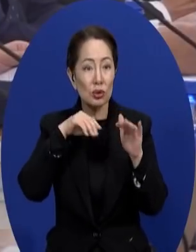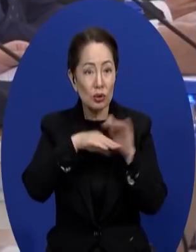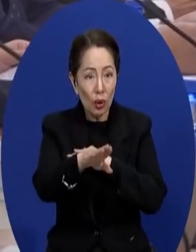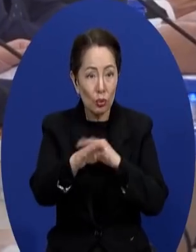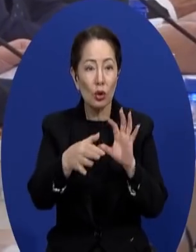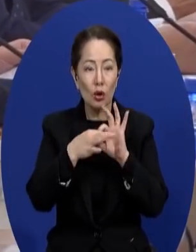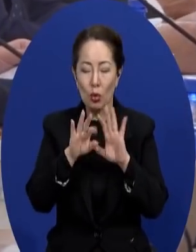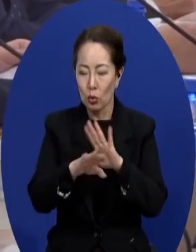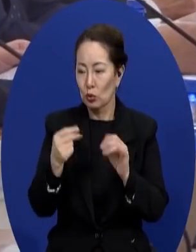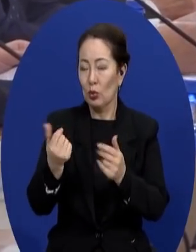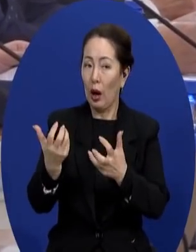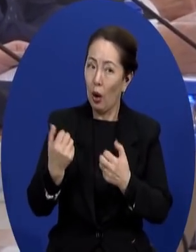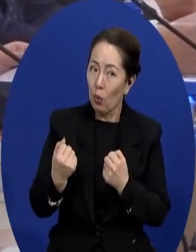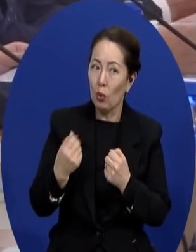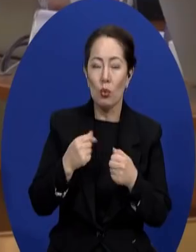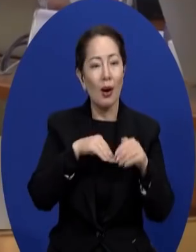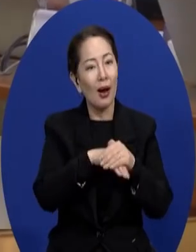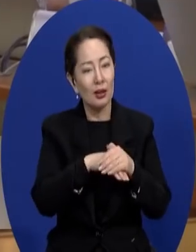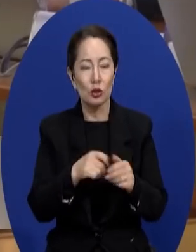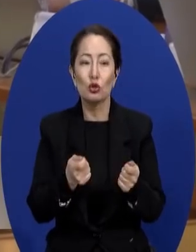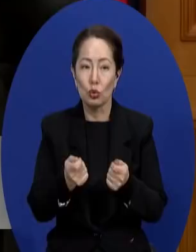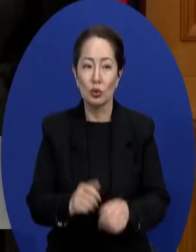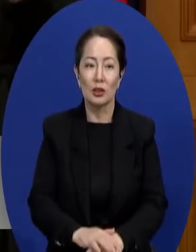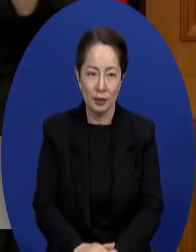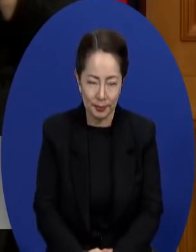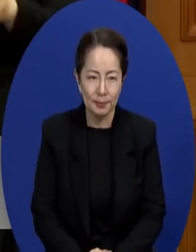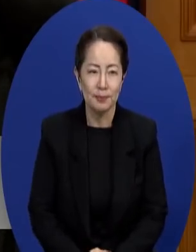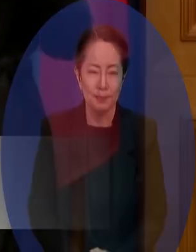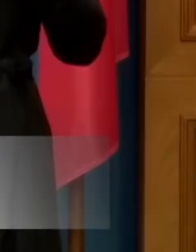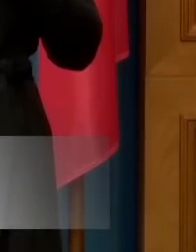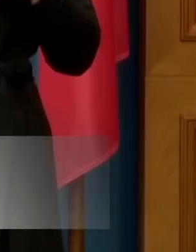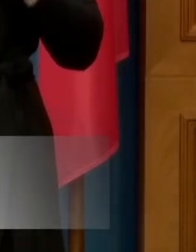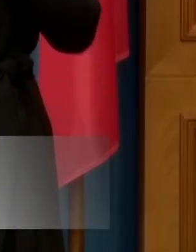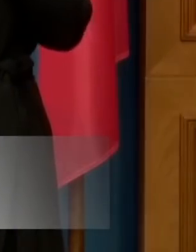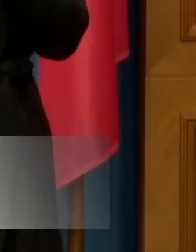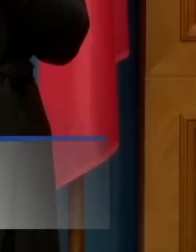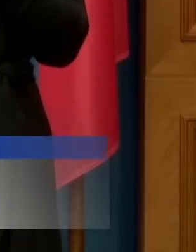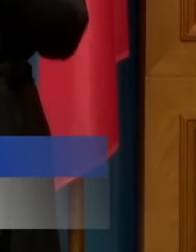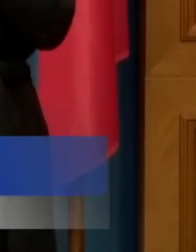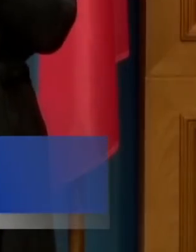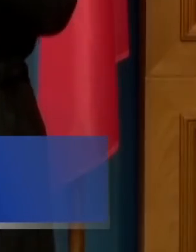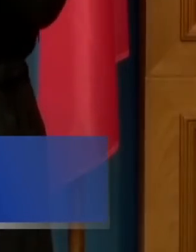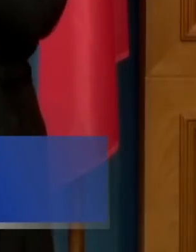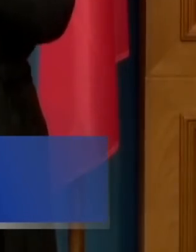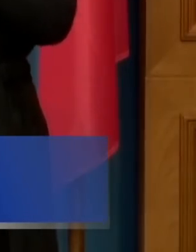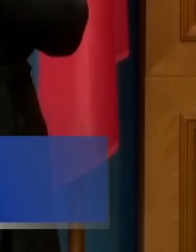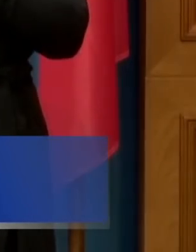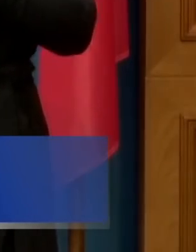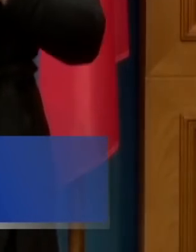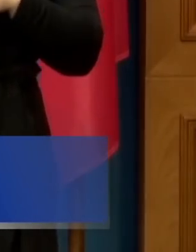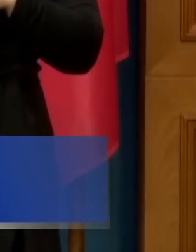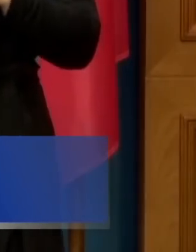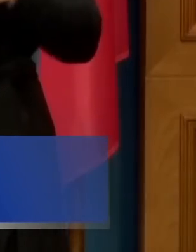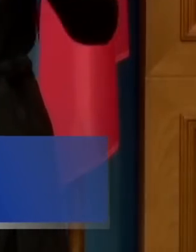авах эсвэл хадгалах зохицуулалтанд орж байгаа юм. Иргэд сар болгон хүсэлт гаргасны үндсэн дээр хүүхдийн мөнгө авах эсвэл хадгалах